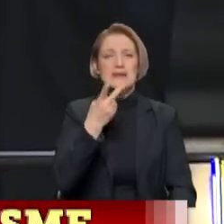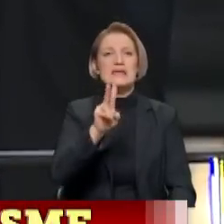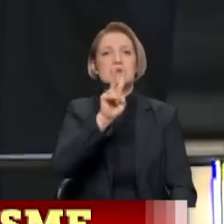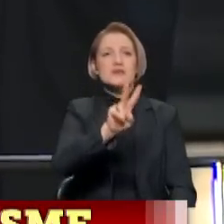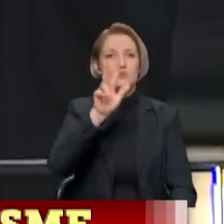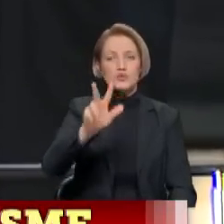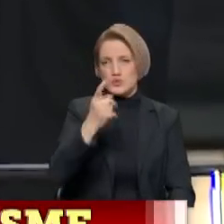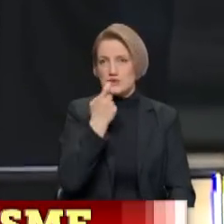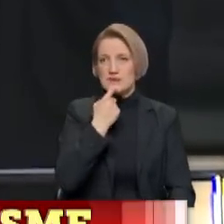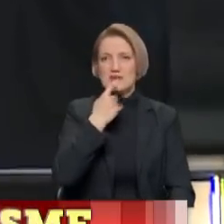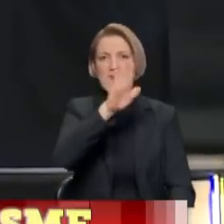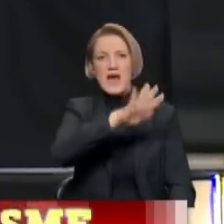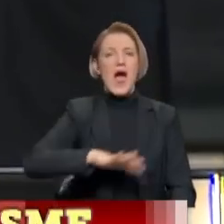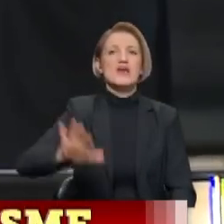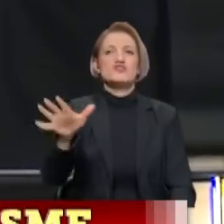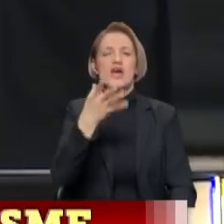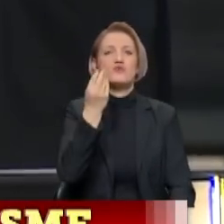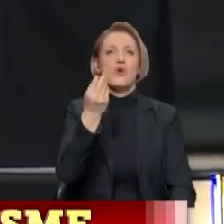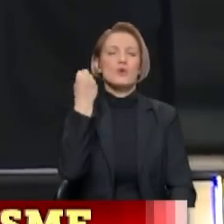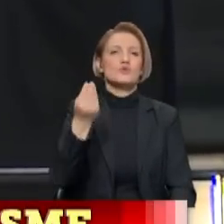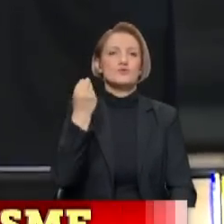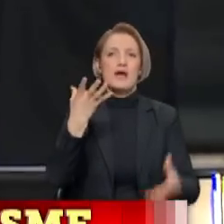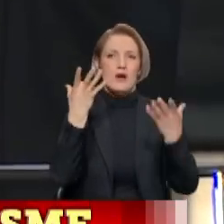2023'te her şey